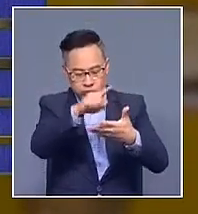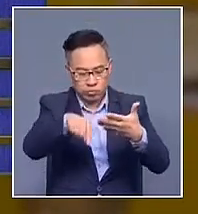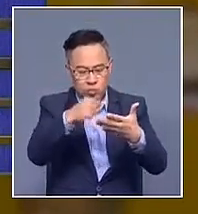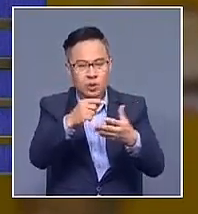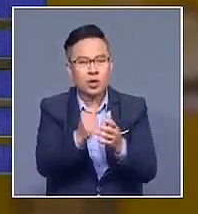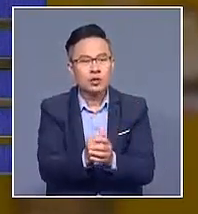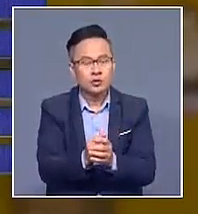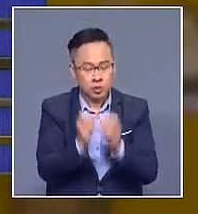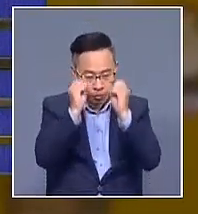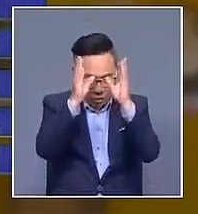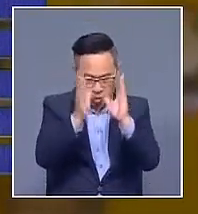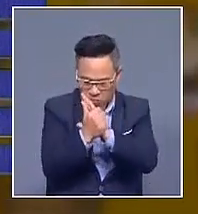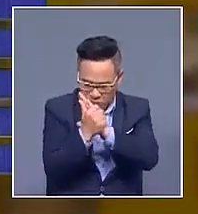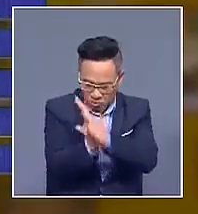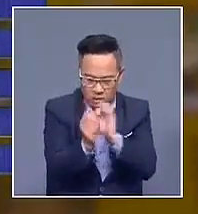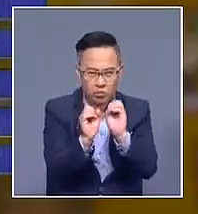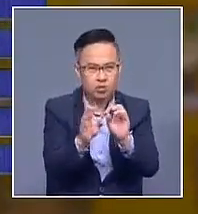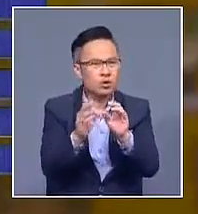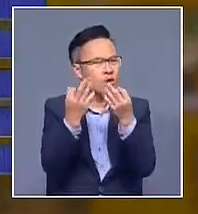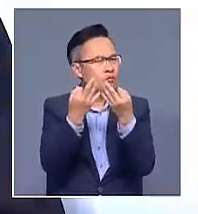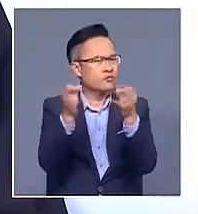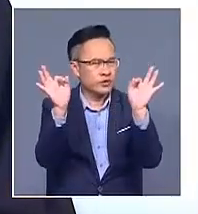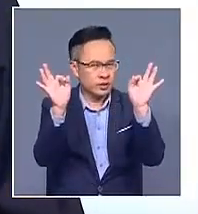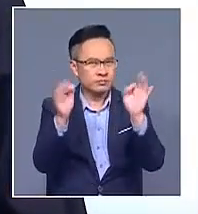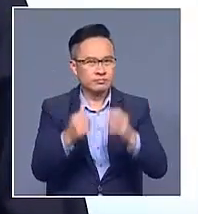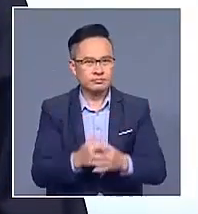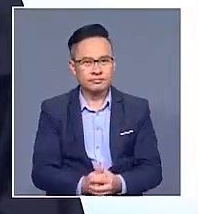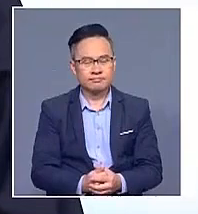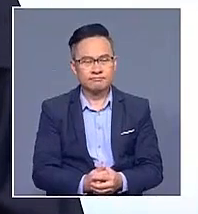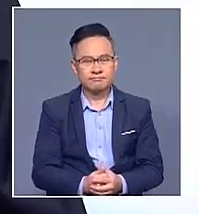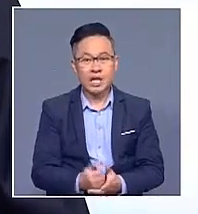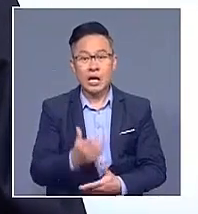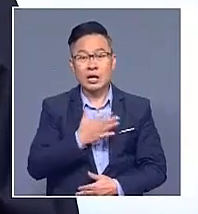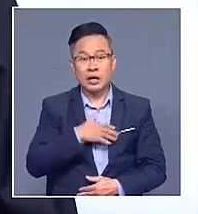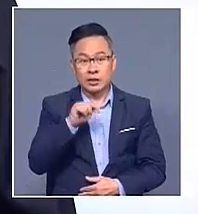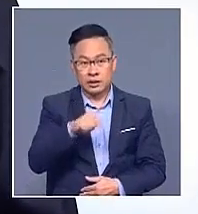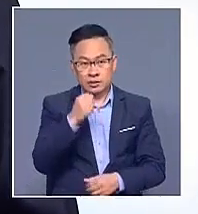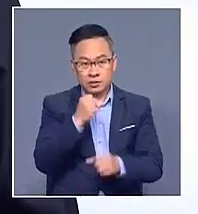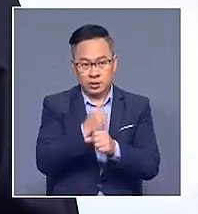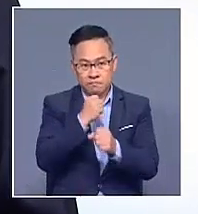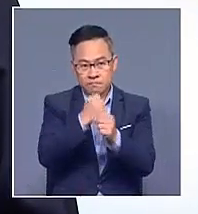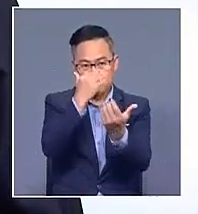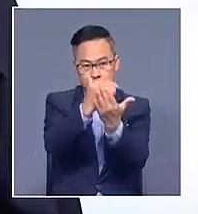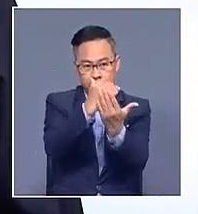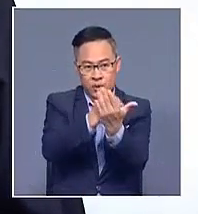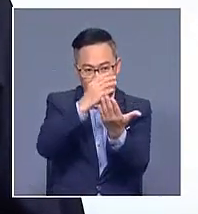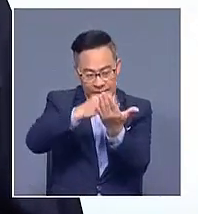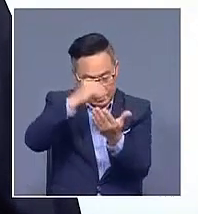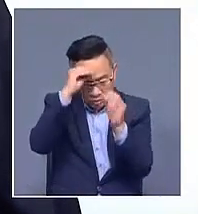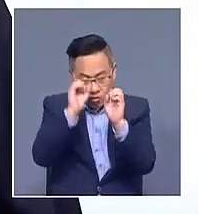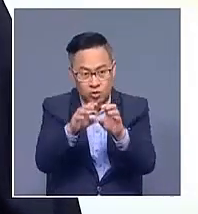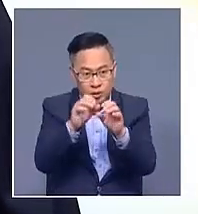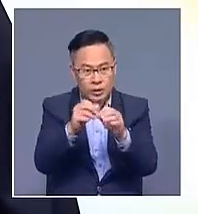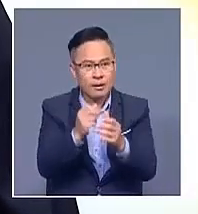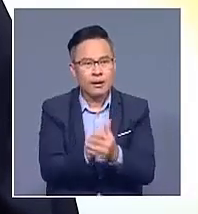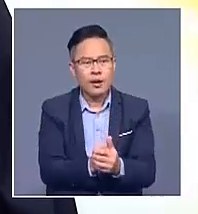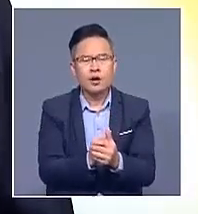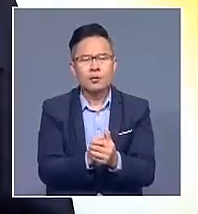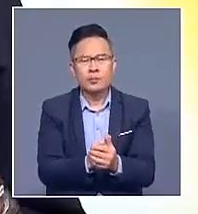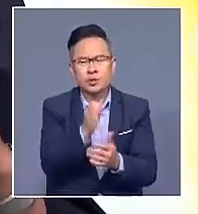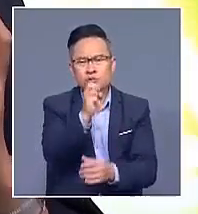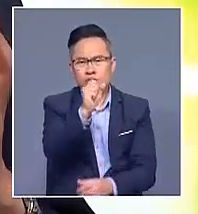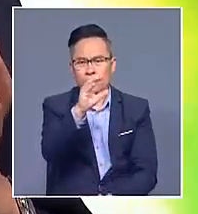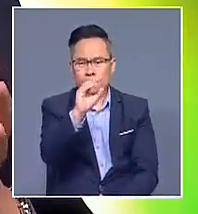ม่เสียค่าใช้จ่ายใดๆค่ะ บทเรียนที่เราไปทำเนี่ยมันจะเป็นติว O-NET นะคะ O-NET มัน